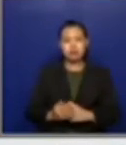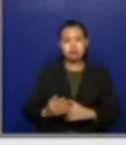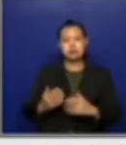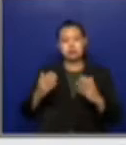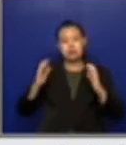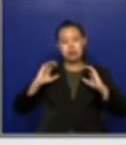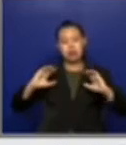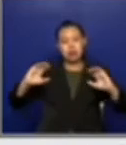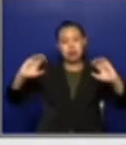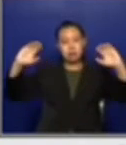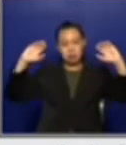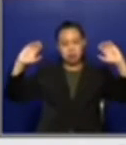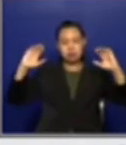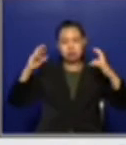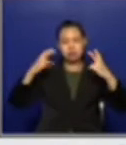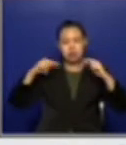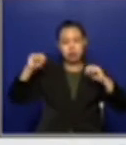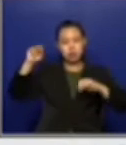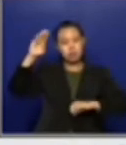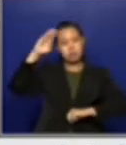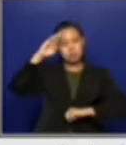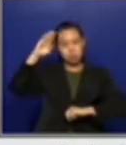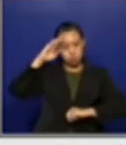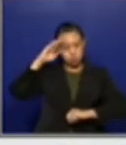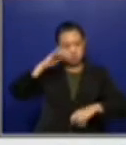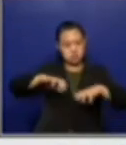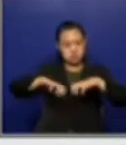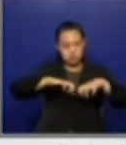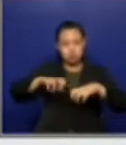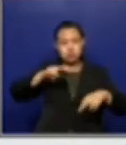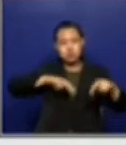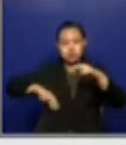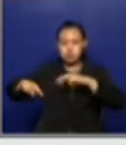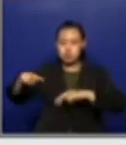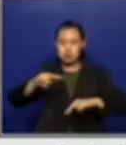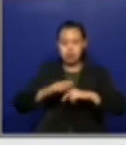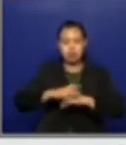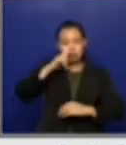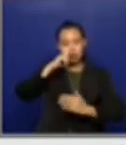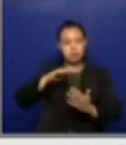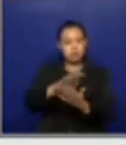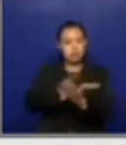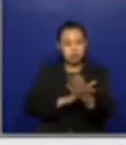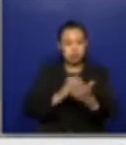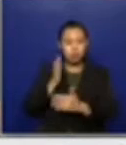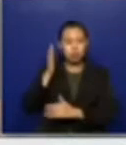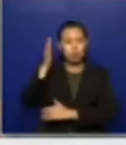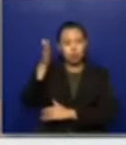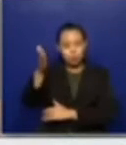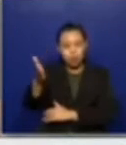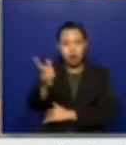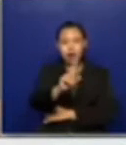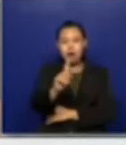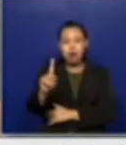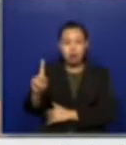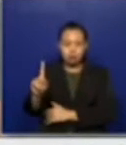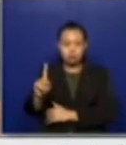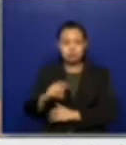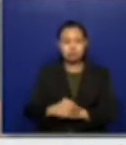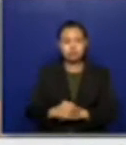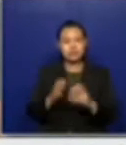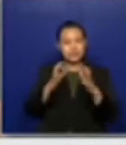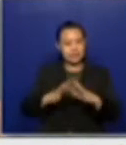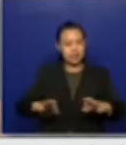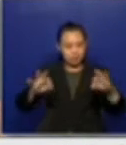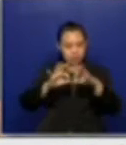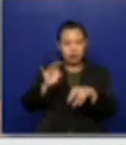บาลพลเอกประยุทธ์จันทร์โอชาประเทศจะเดินหน้าอย่างไรที่สำคัญเราจะห